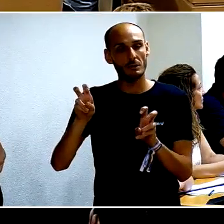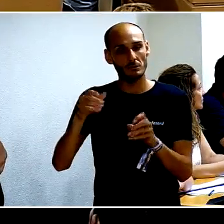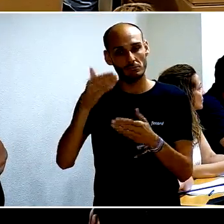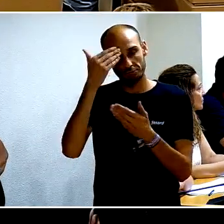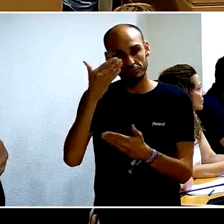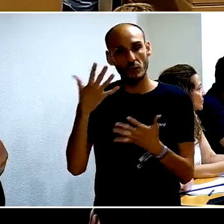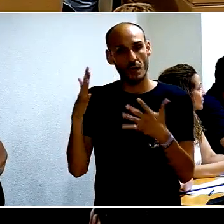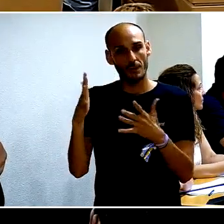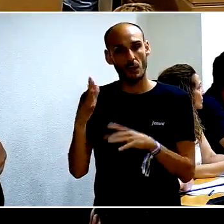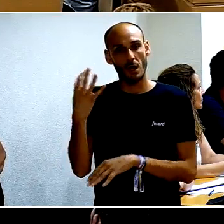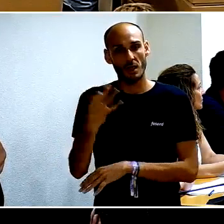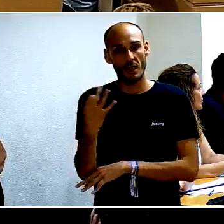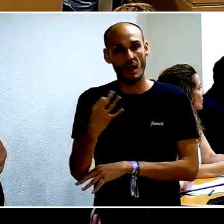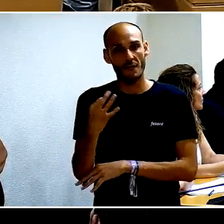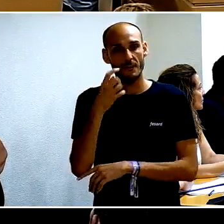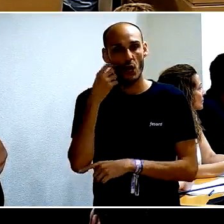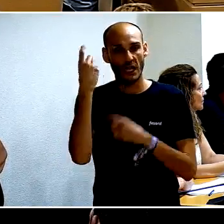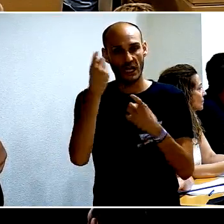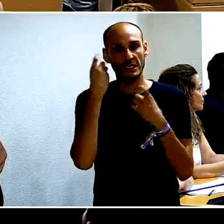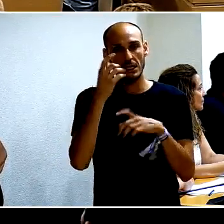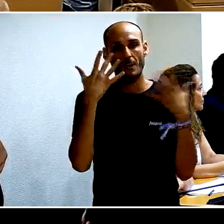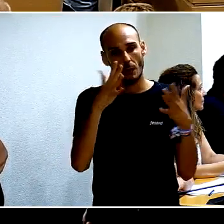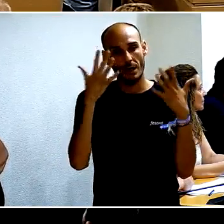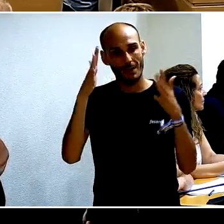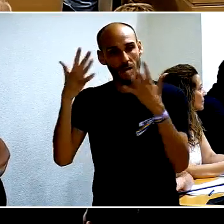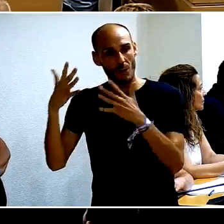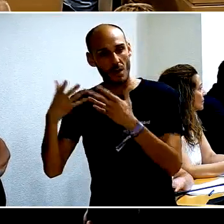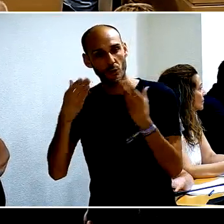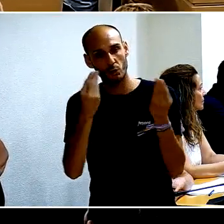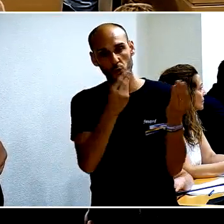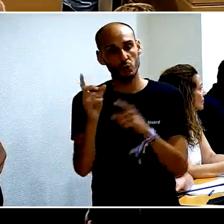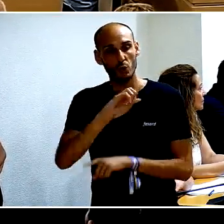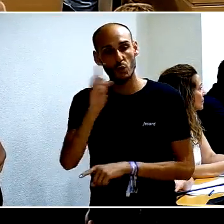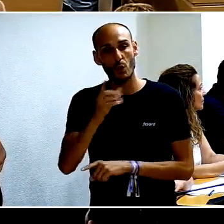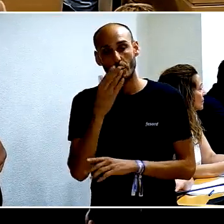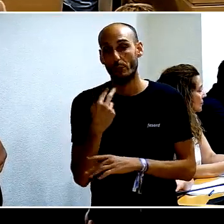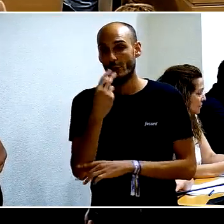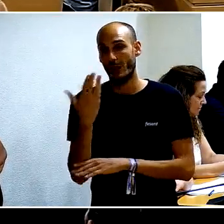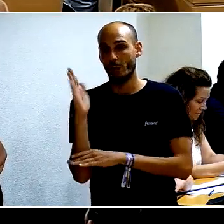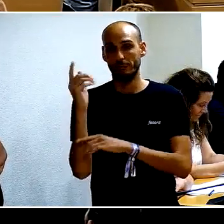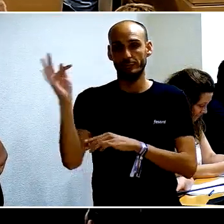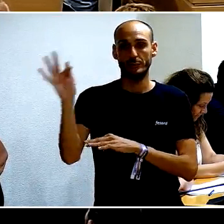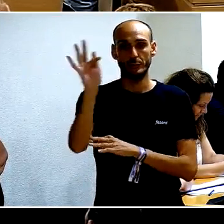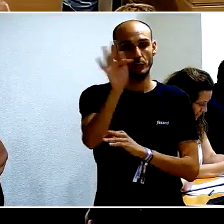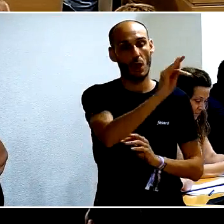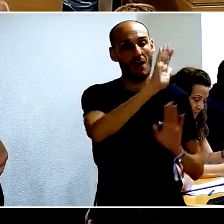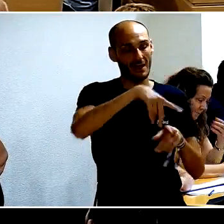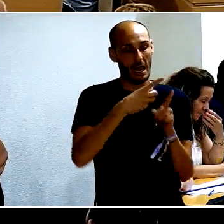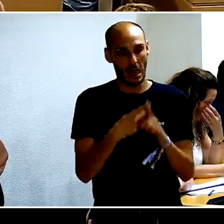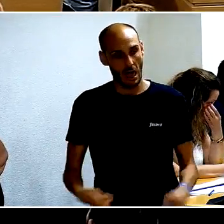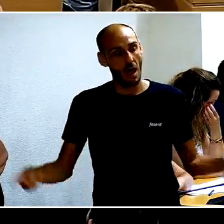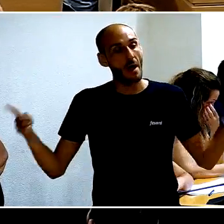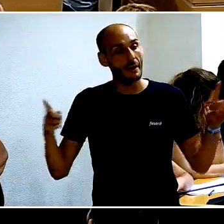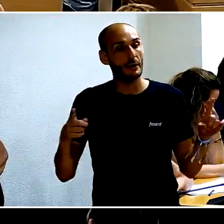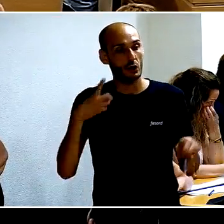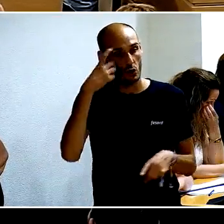però intentem no aplaudir en cada intervenció perquè som molts portaveus de cada grup i si no això se va fer interminable i crec que després també